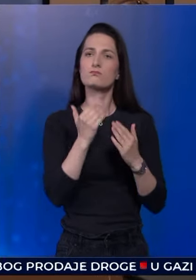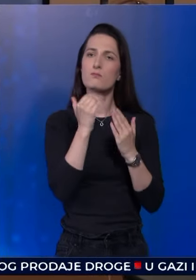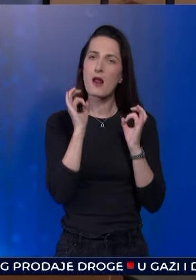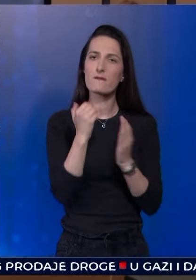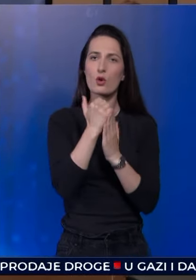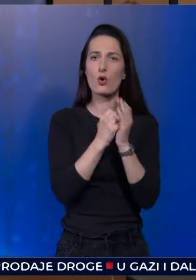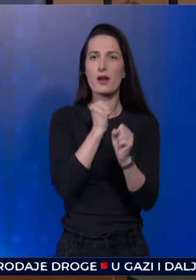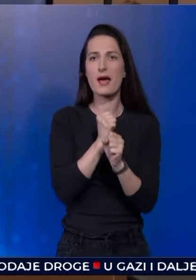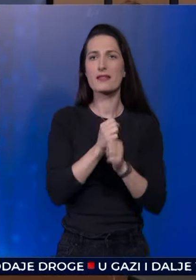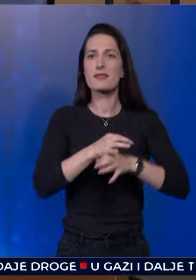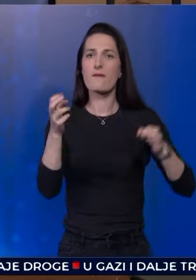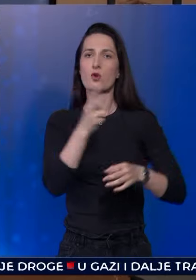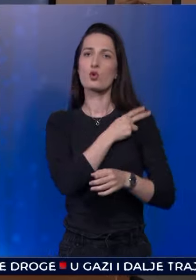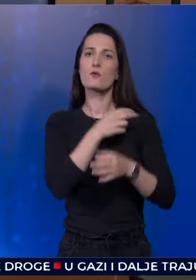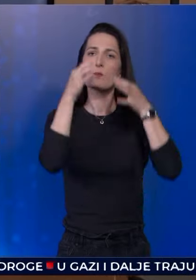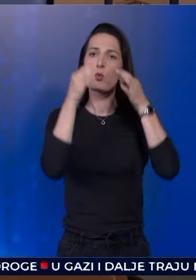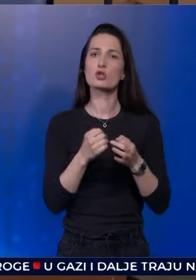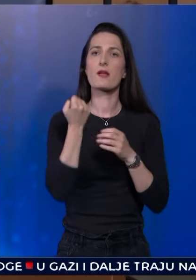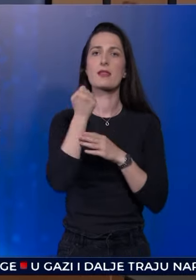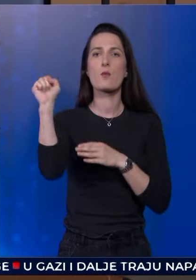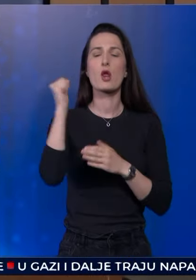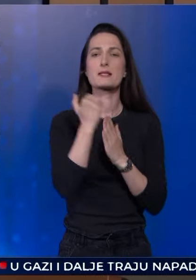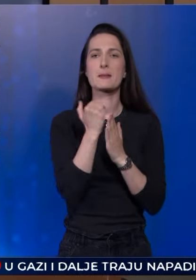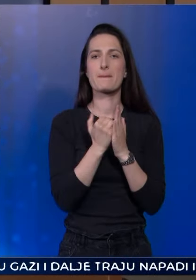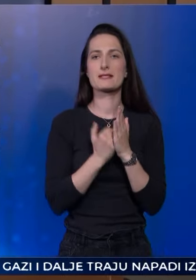i poštivanja demokratskih principa.